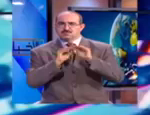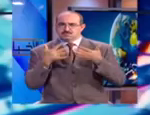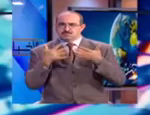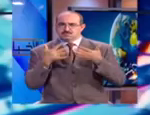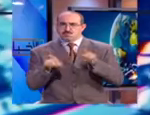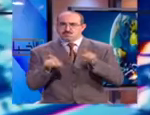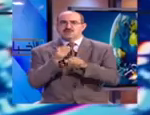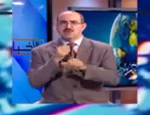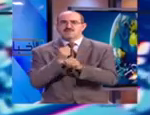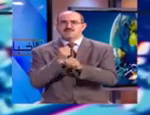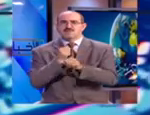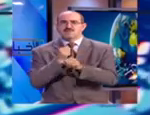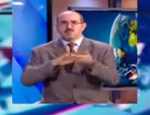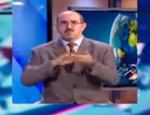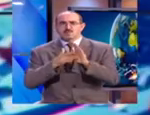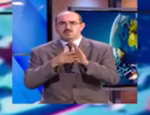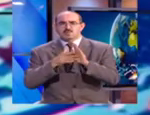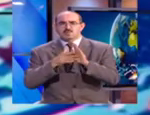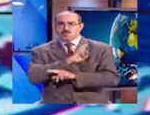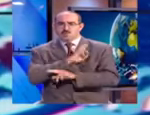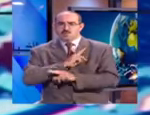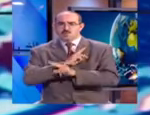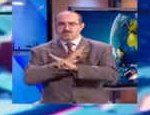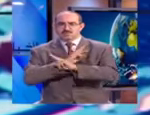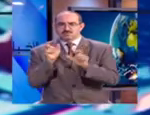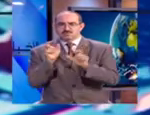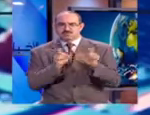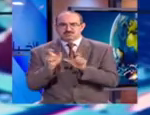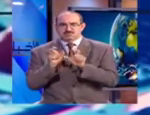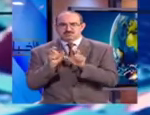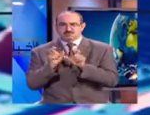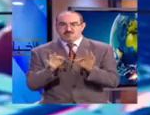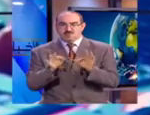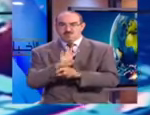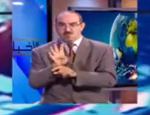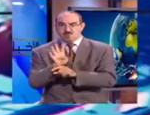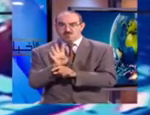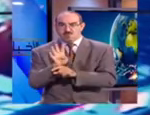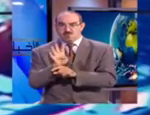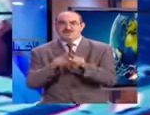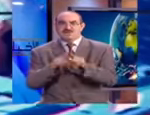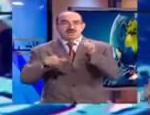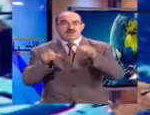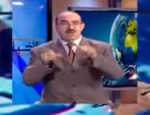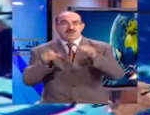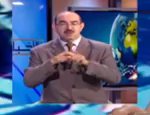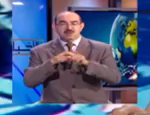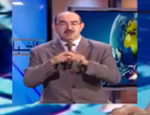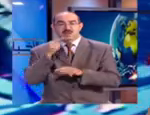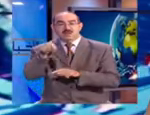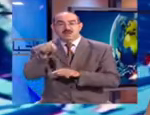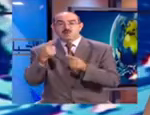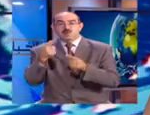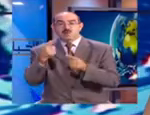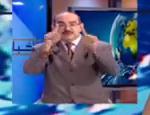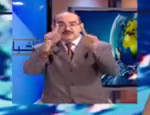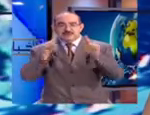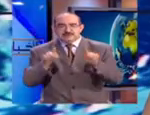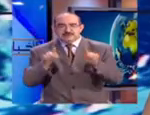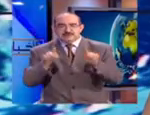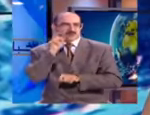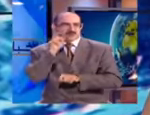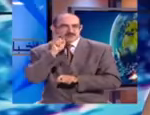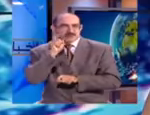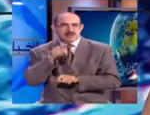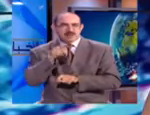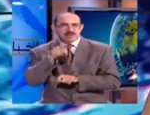المعمول بها في مجال الوقاية من انتشار هذا الوباء، يجب على المعنيين المواطنين حيازة شهادة طبية